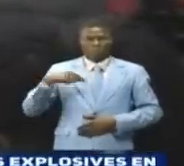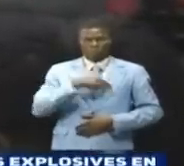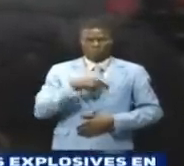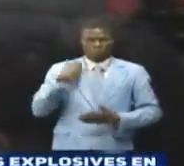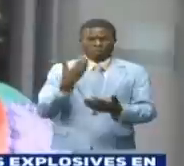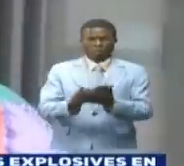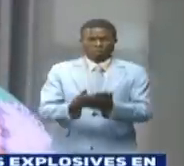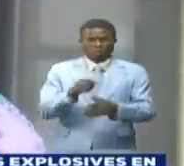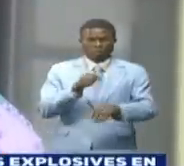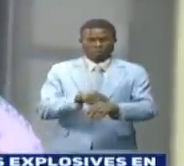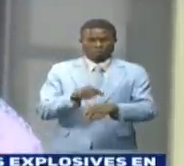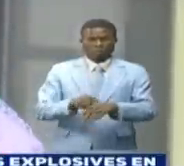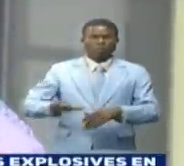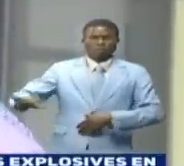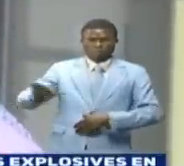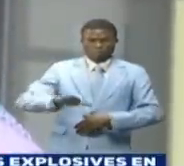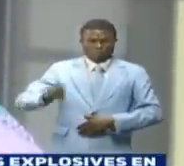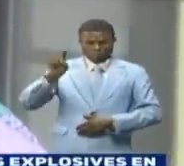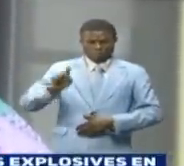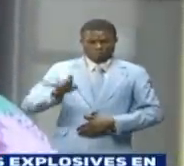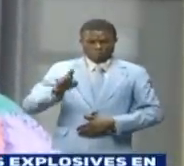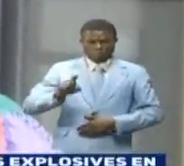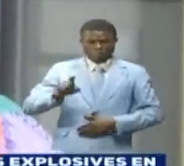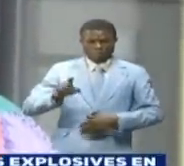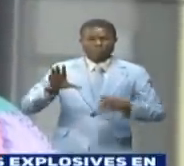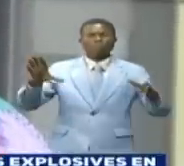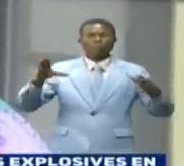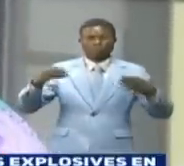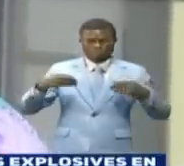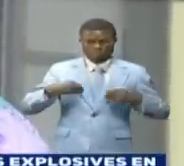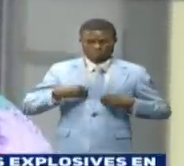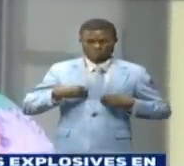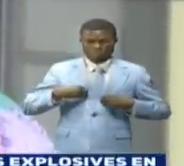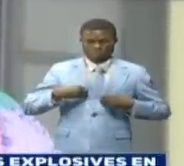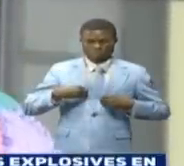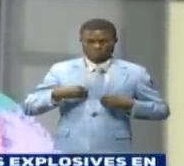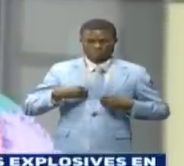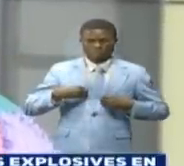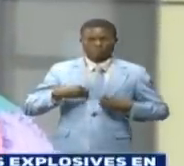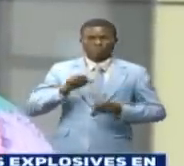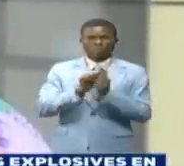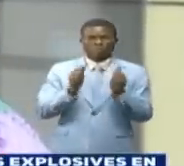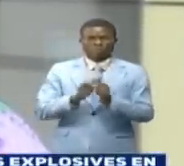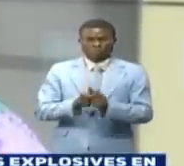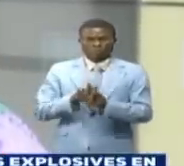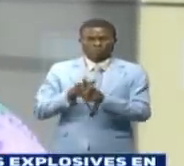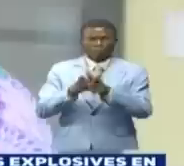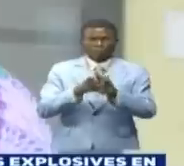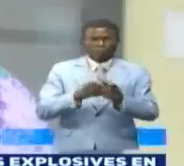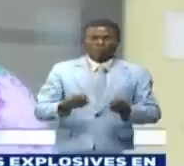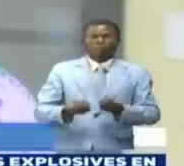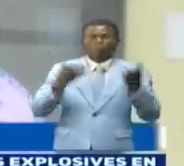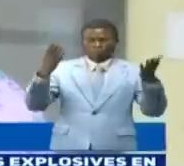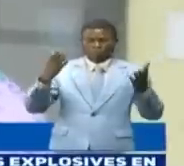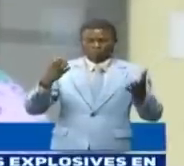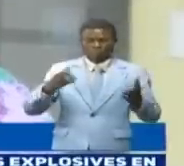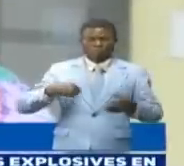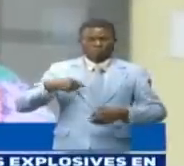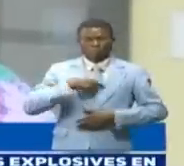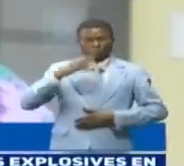moment où les États doivent ratifier les traités sur les armes explosives. Nous